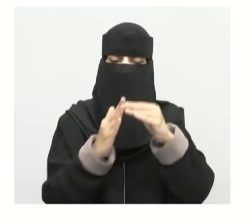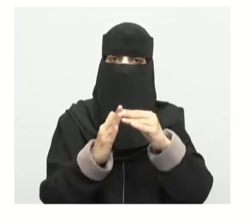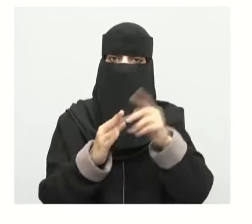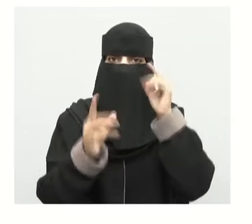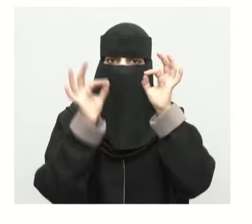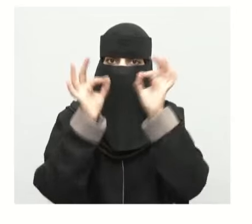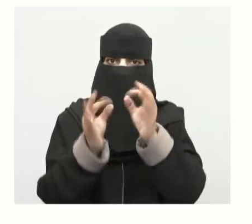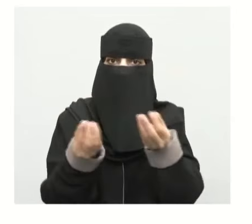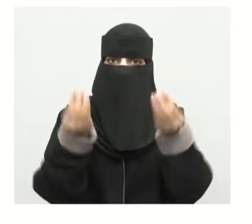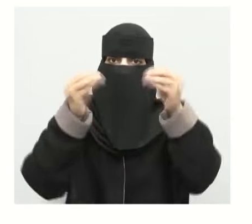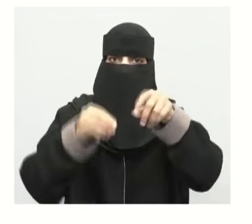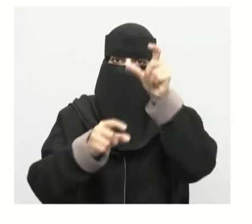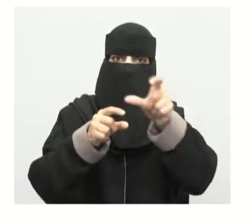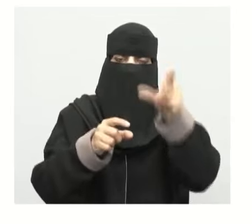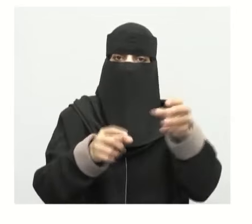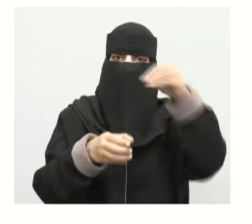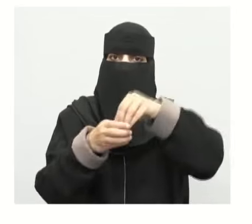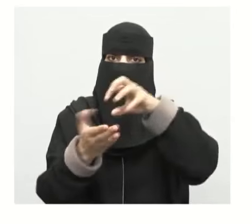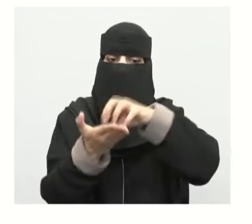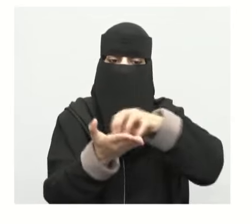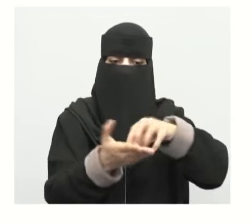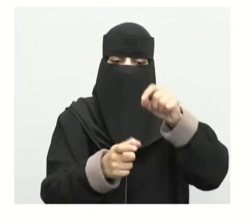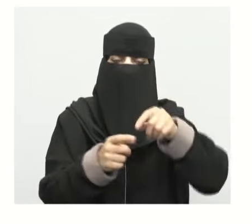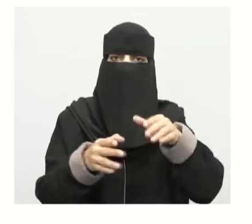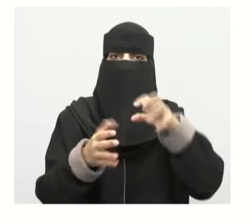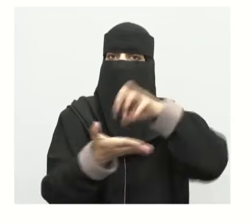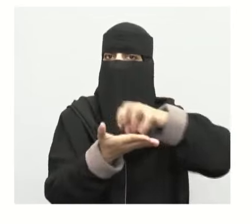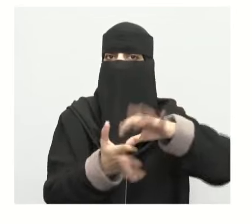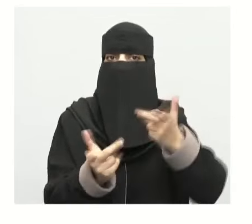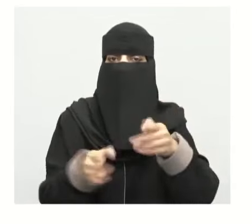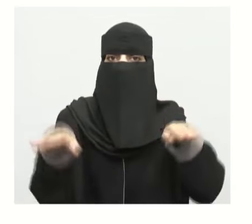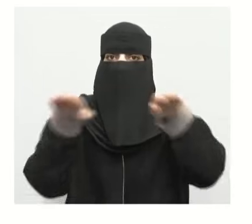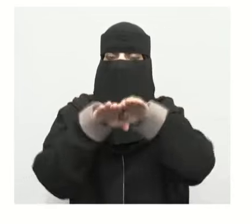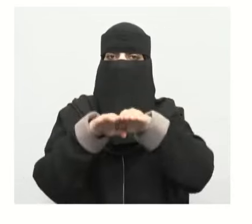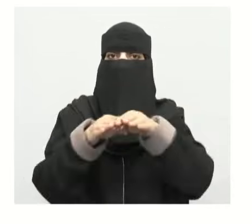السكان اين في المناطق المعتدله